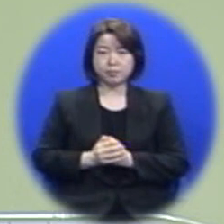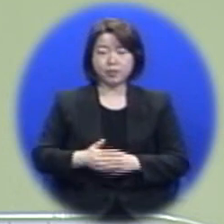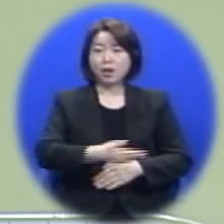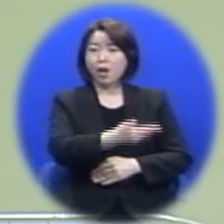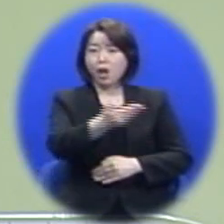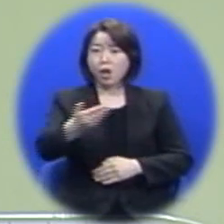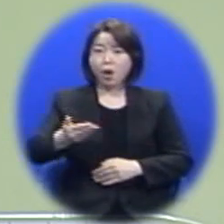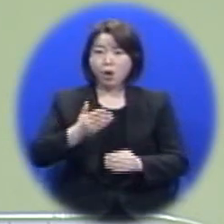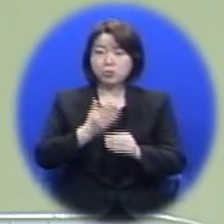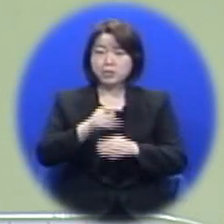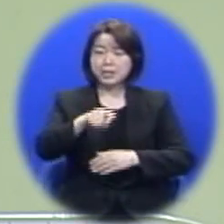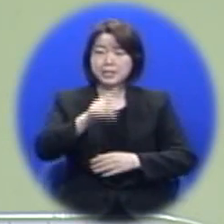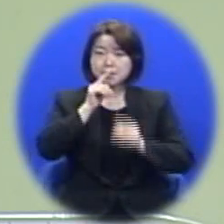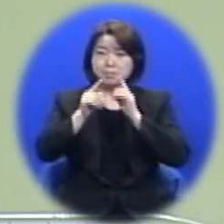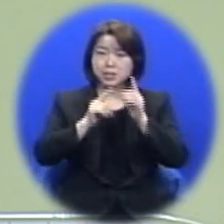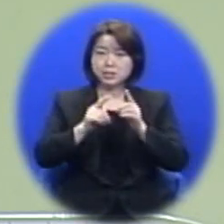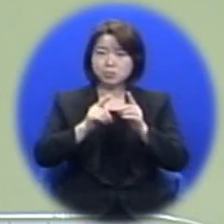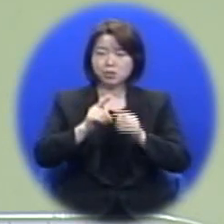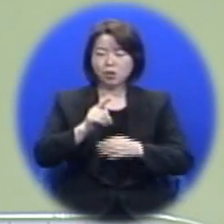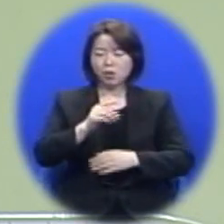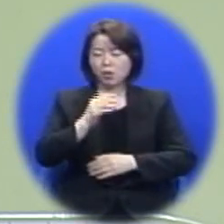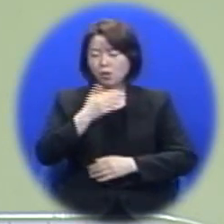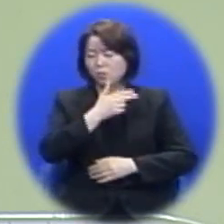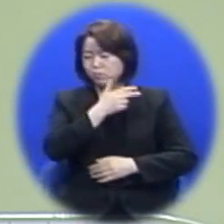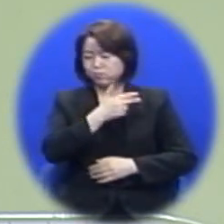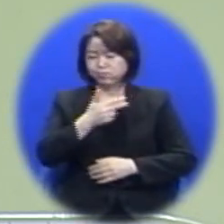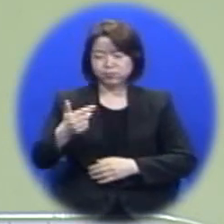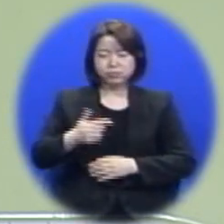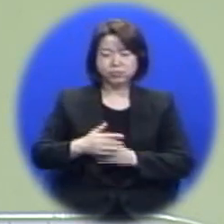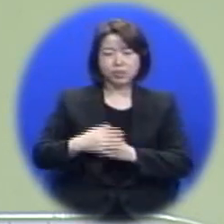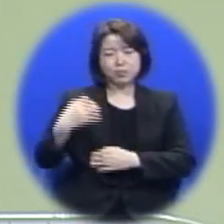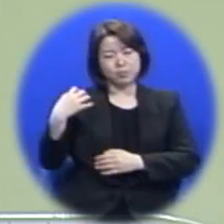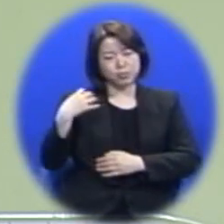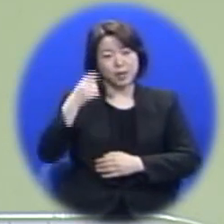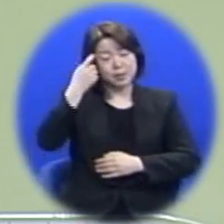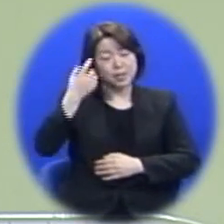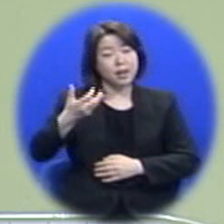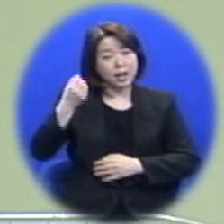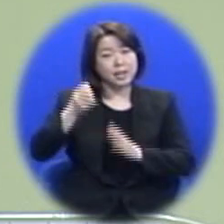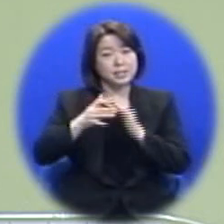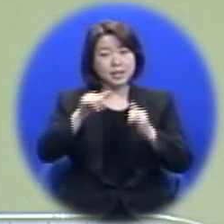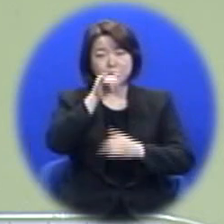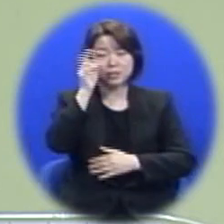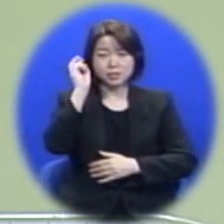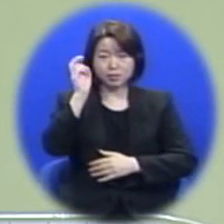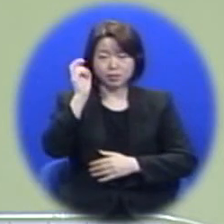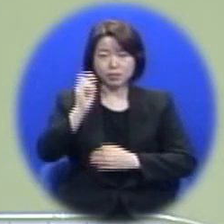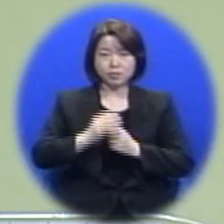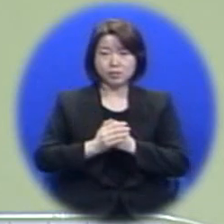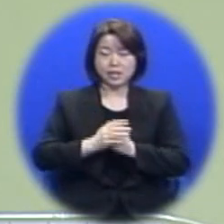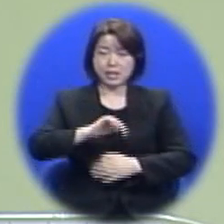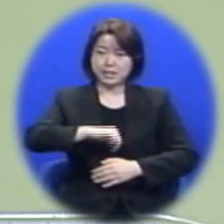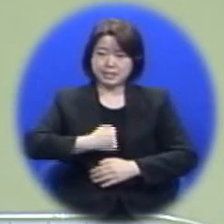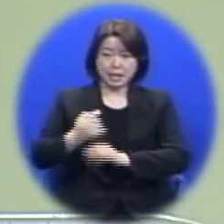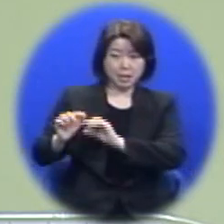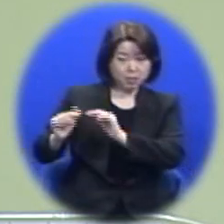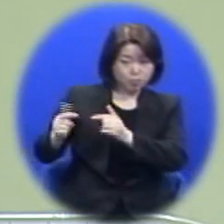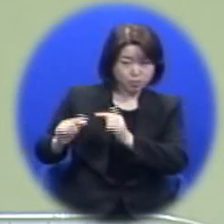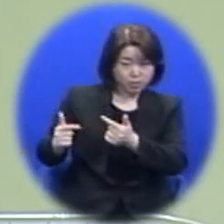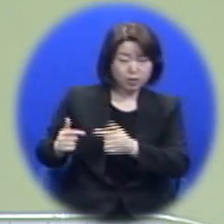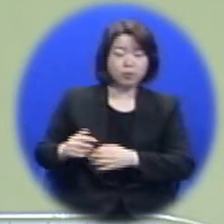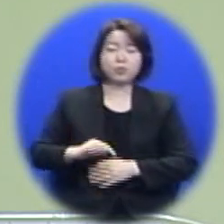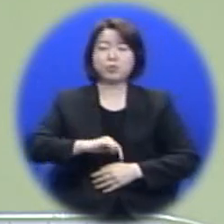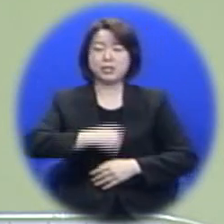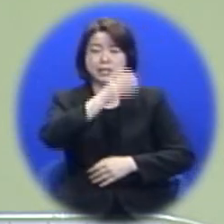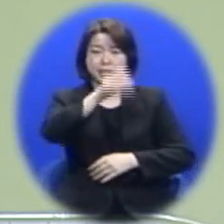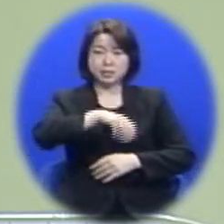여러분 중에는 이 말씀을 상당히 부담스럽게 생각하시는 분이 있으실 겁니다 자기 부인하고 자기